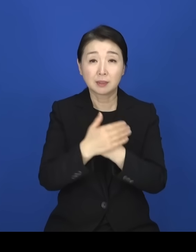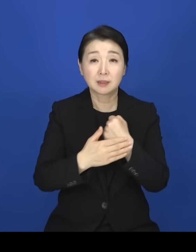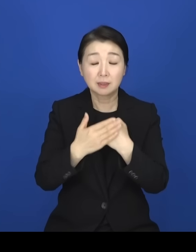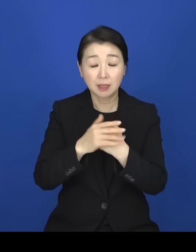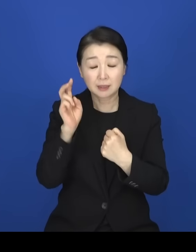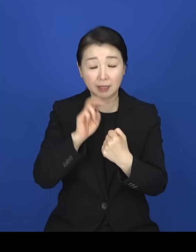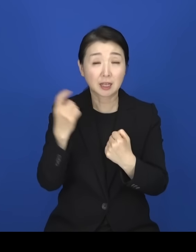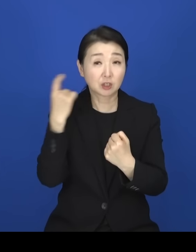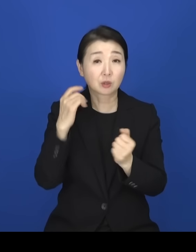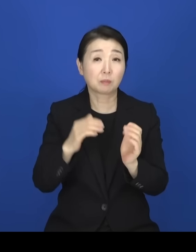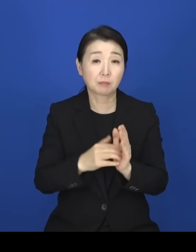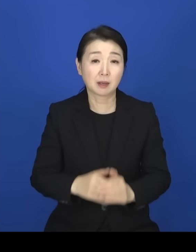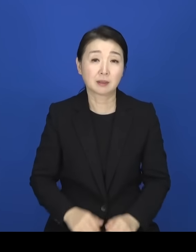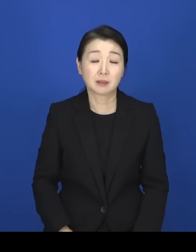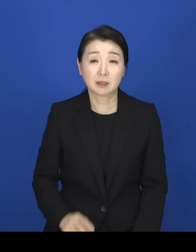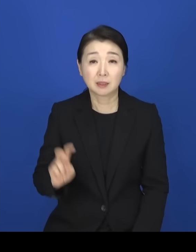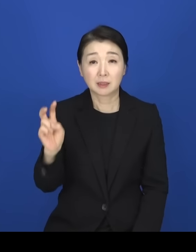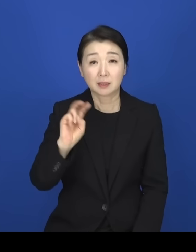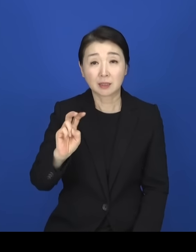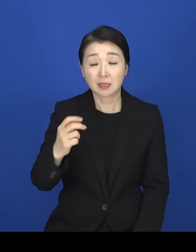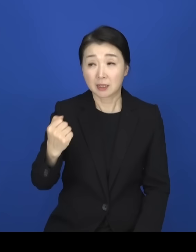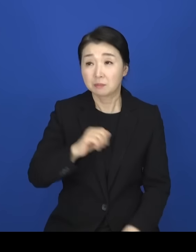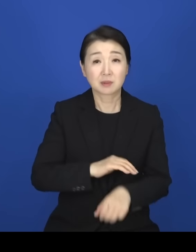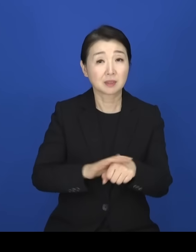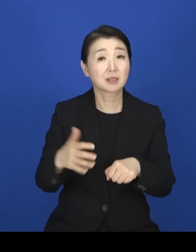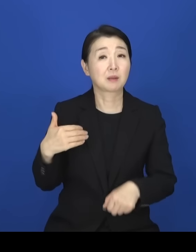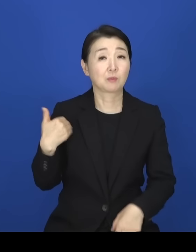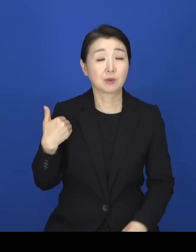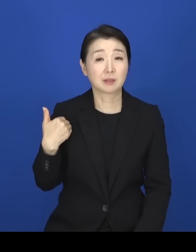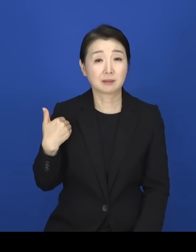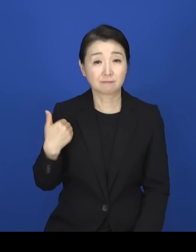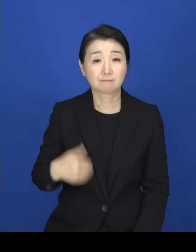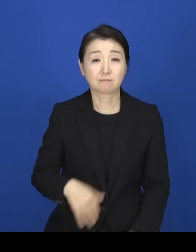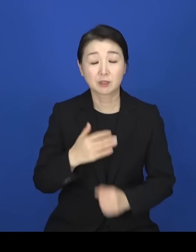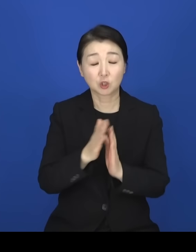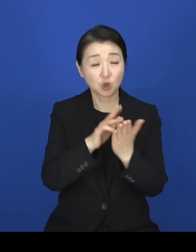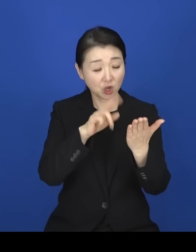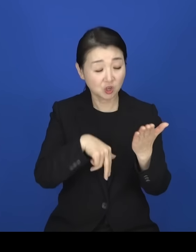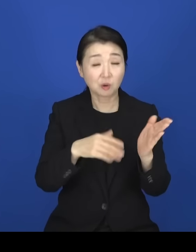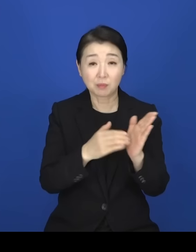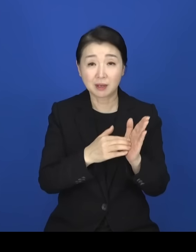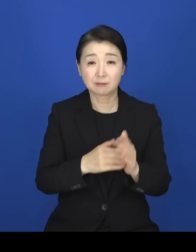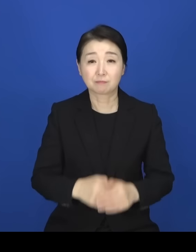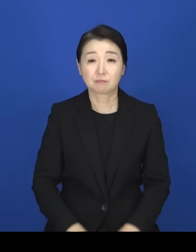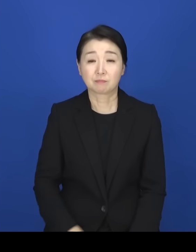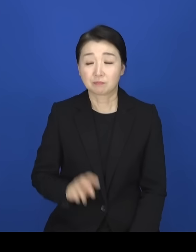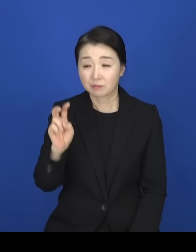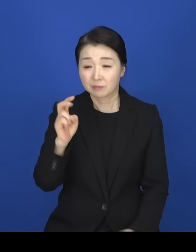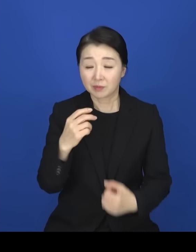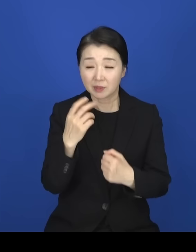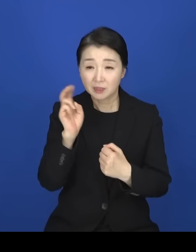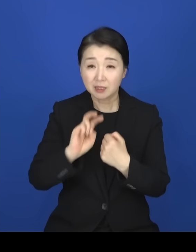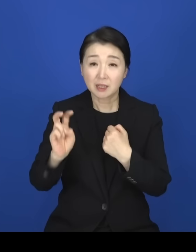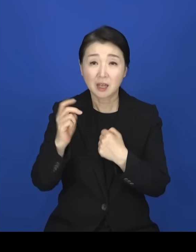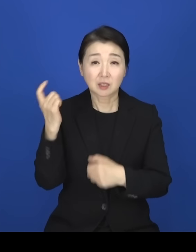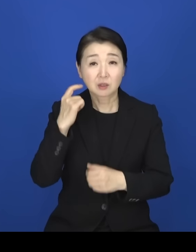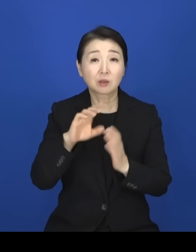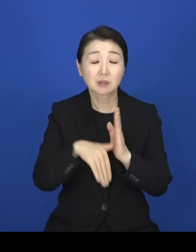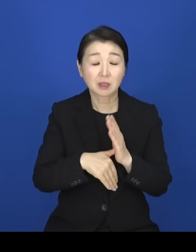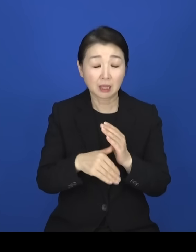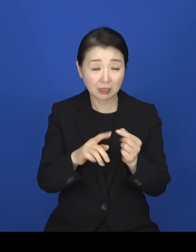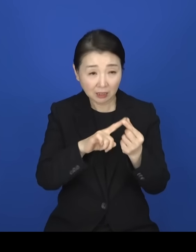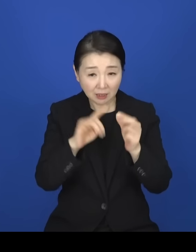딱 듣는데 저 사실 찬양의 힘은 잘 몰랐었어요. 그때까지는 성경을 읽었으니까 찬양을 듣는데